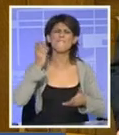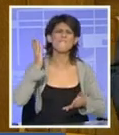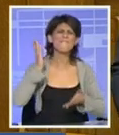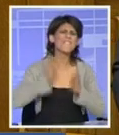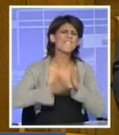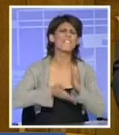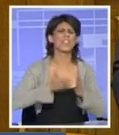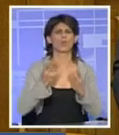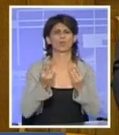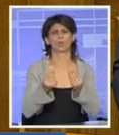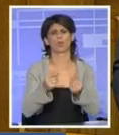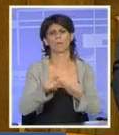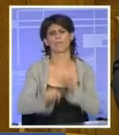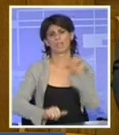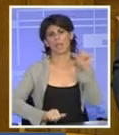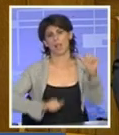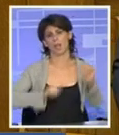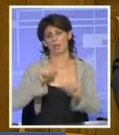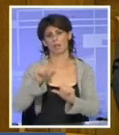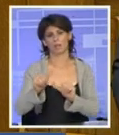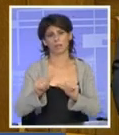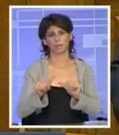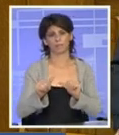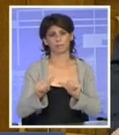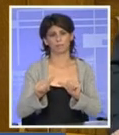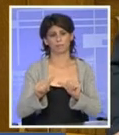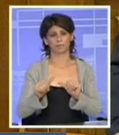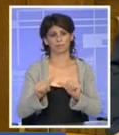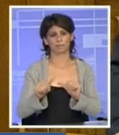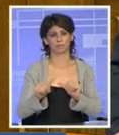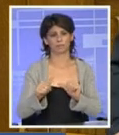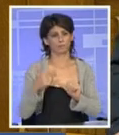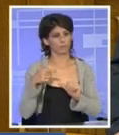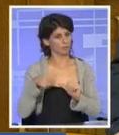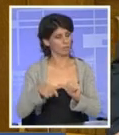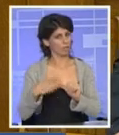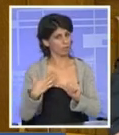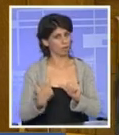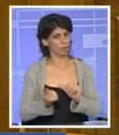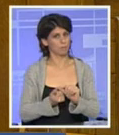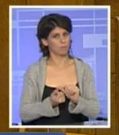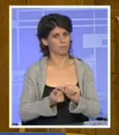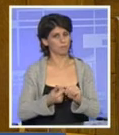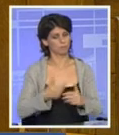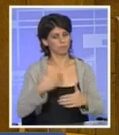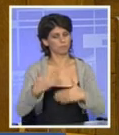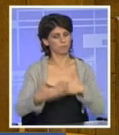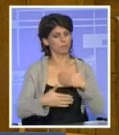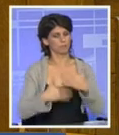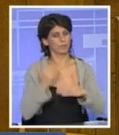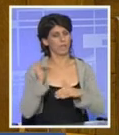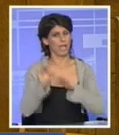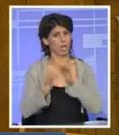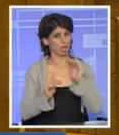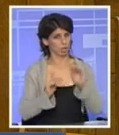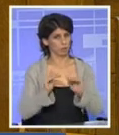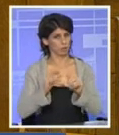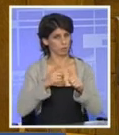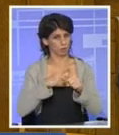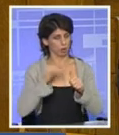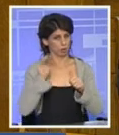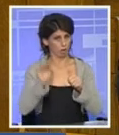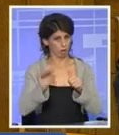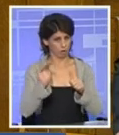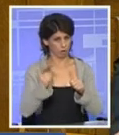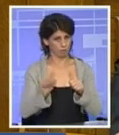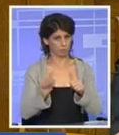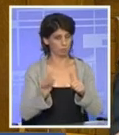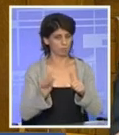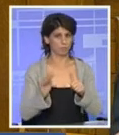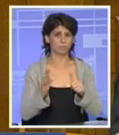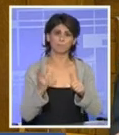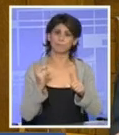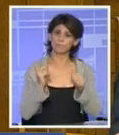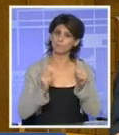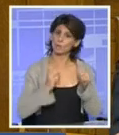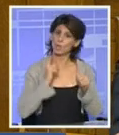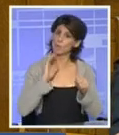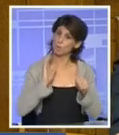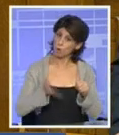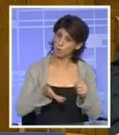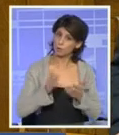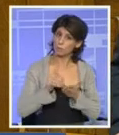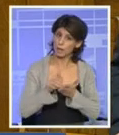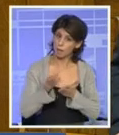την αλλαγή. Και εδώ υπάρχουν μια σειρά από ερωτήματα. Πρώτο ερώτημα είναι, μπορούσαμε να το